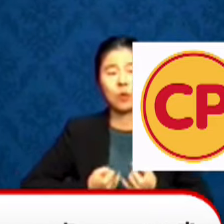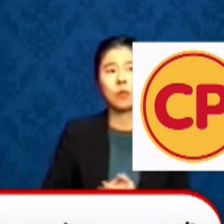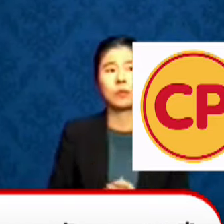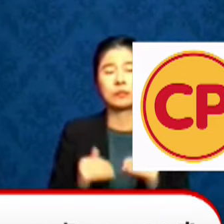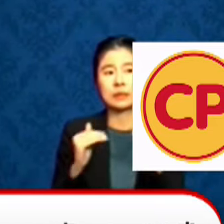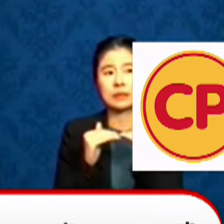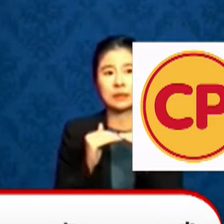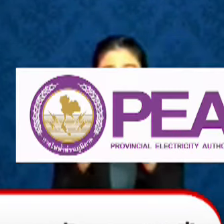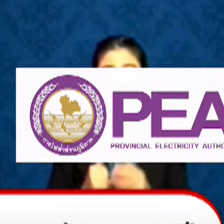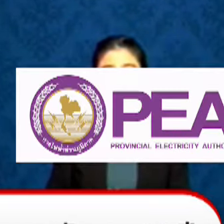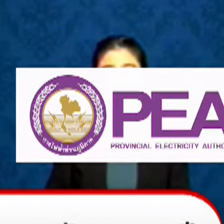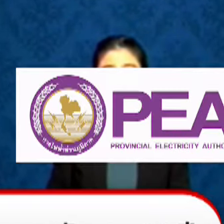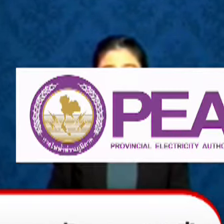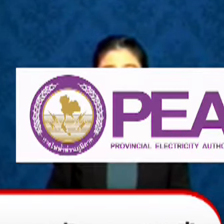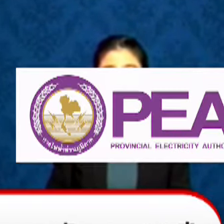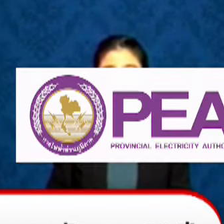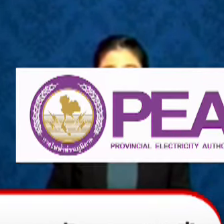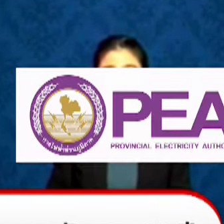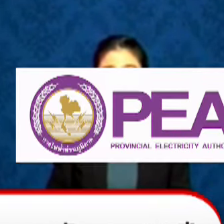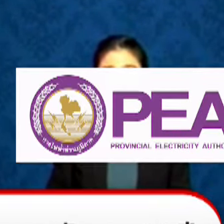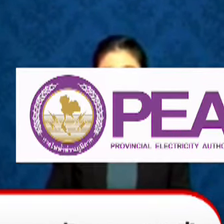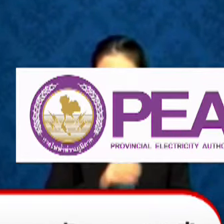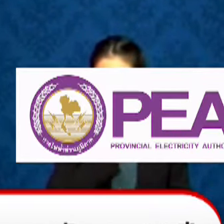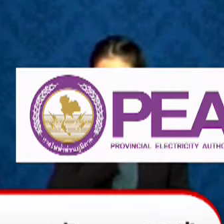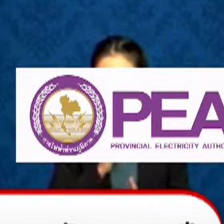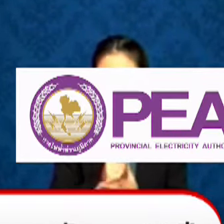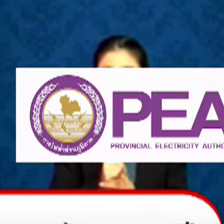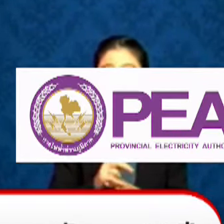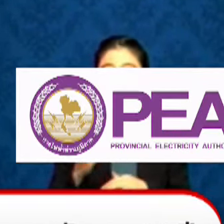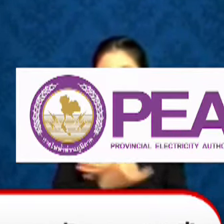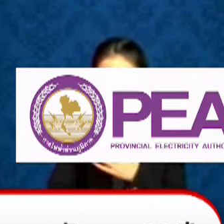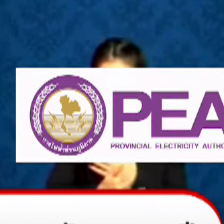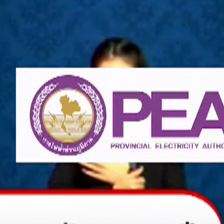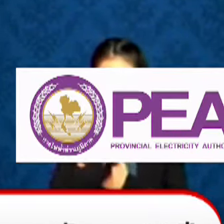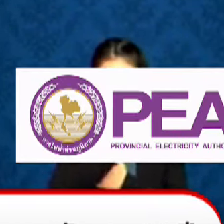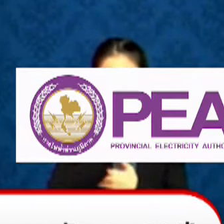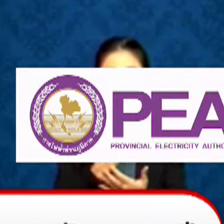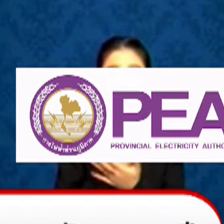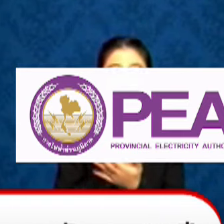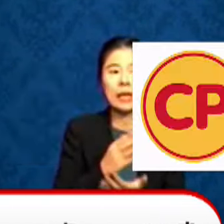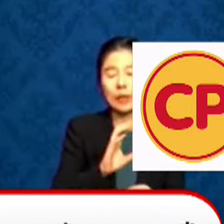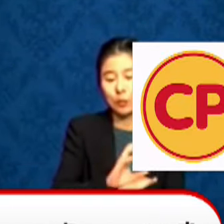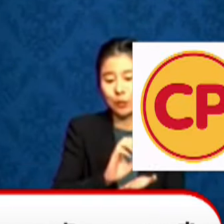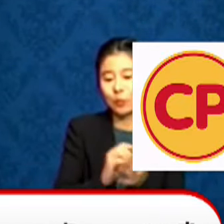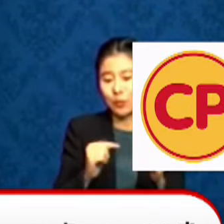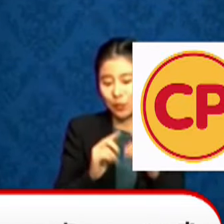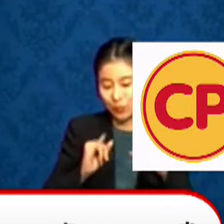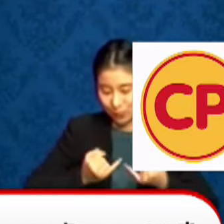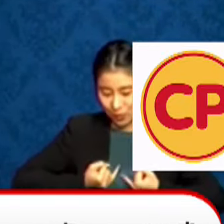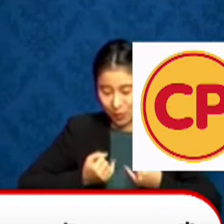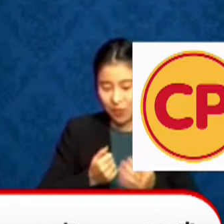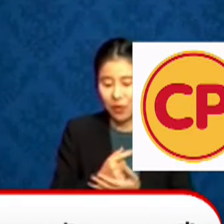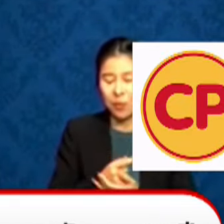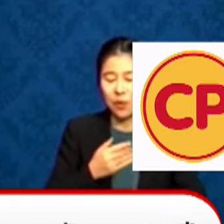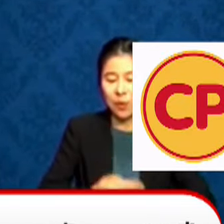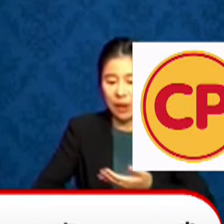ในส่วนของต่างชาติที่จะเข้ามาเป็นแหล่งเงินทุนที่จะมาทำในธุรกิจหรือว่าเรื่องของอาหารสาริมทรัพย์กฎหมายพว